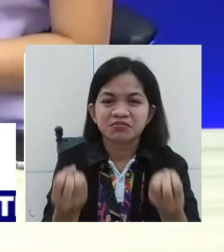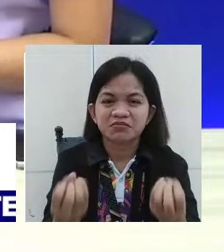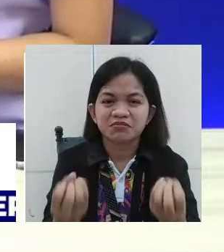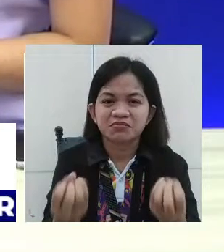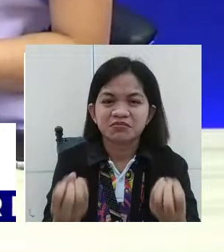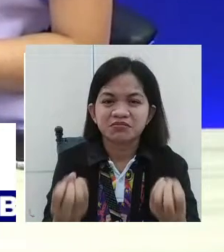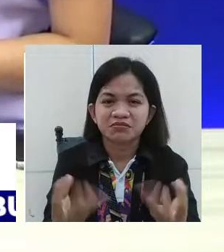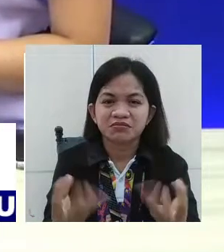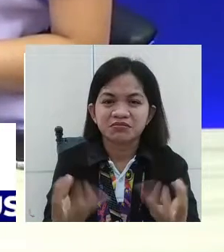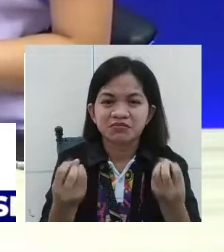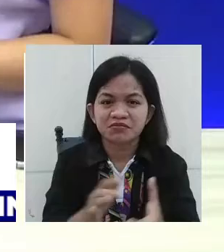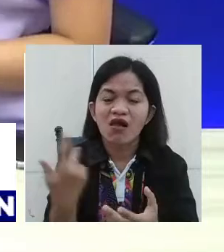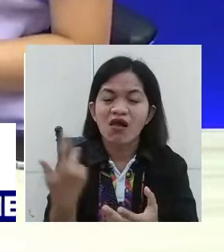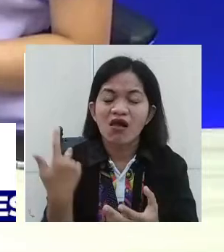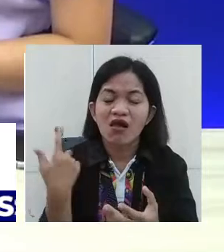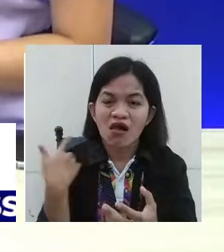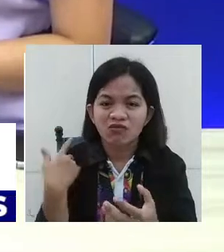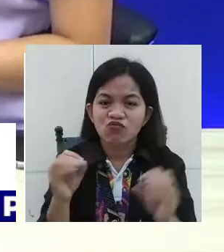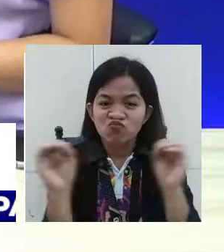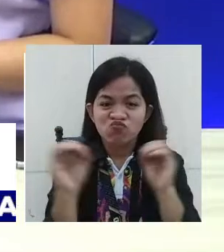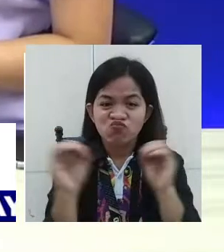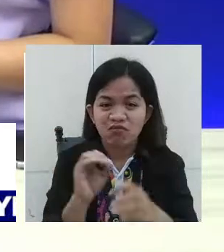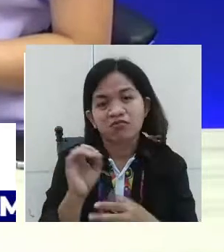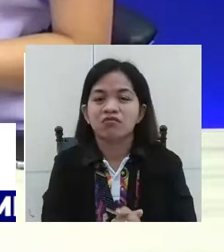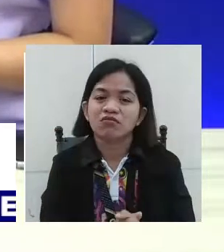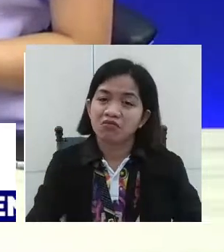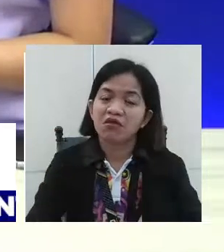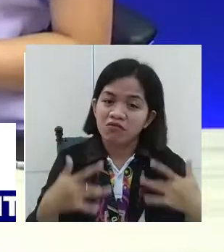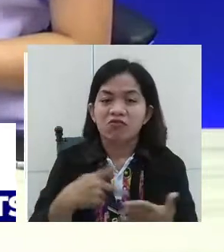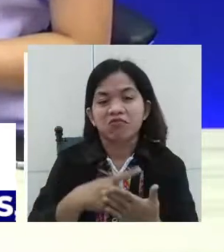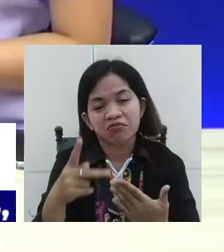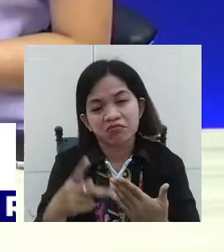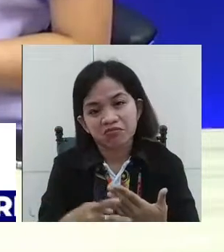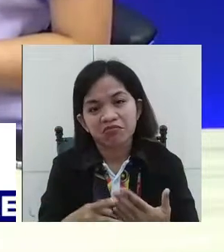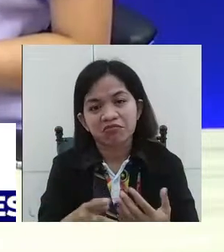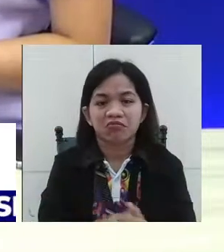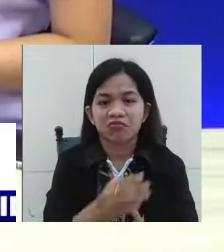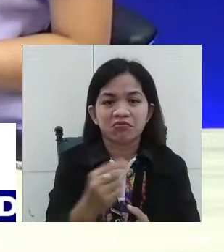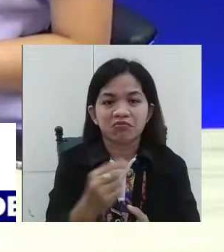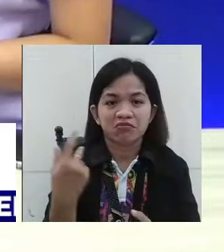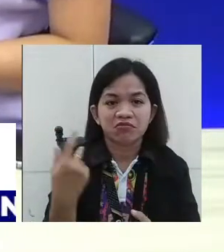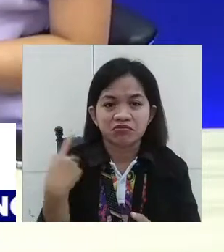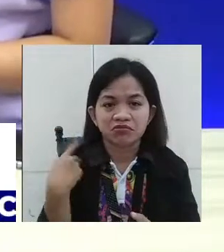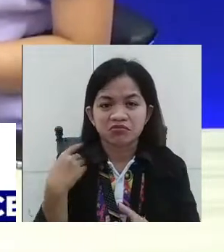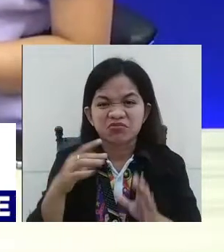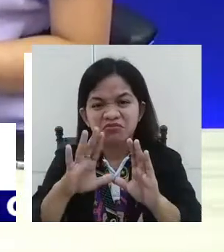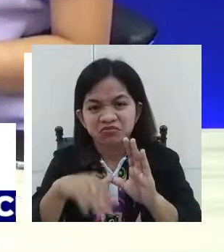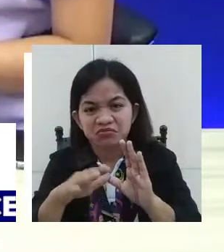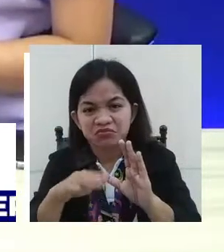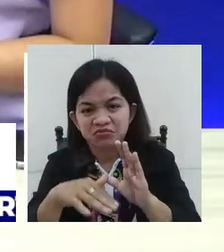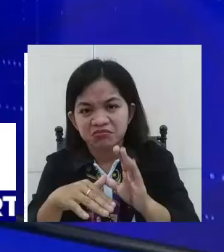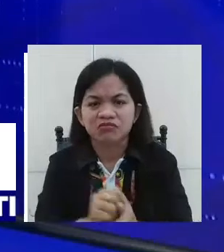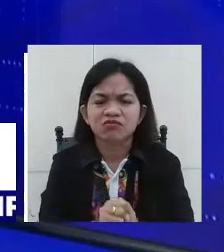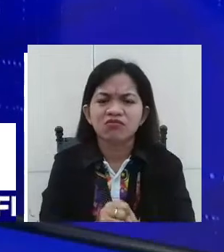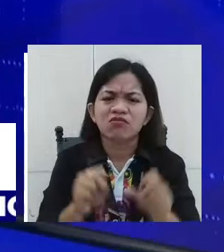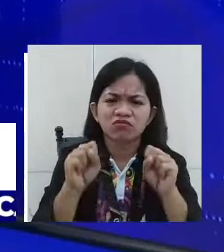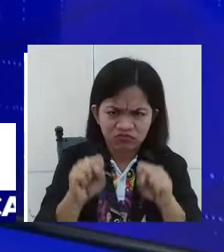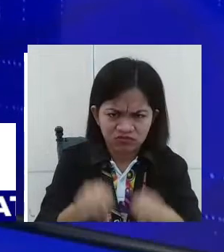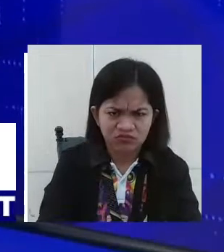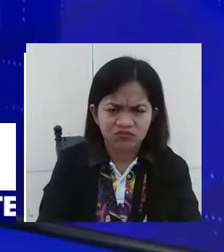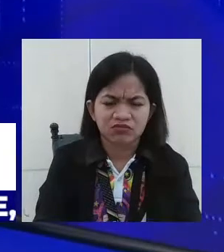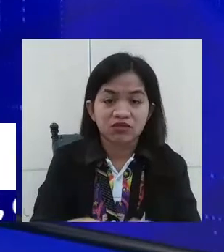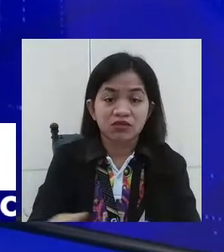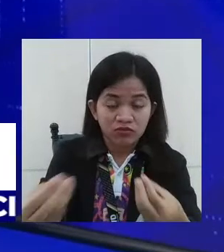tamang livelihood, pag ang tao ay walang kapansanan, pupwede siyang mag-shift agad-agad. Karamihan ngayon, they are